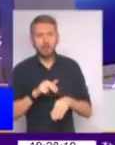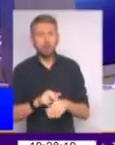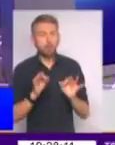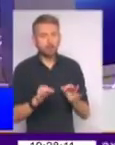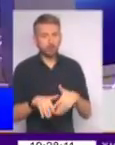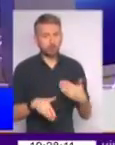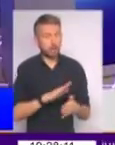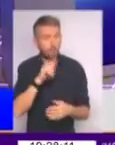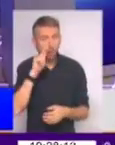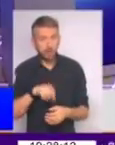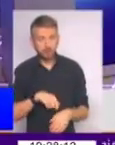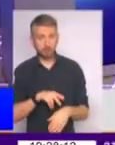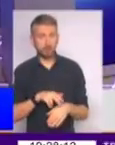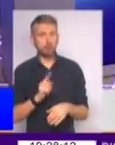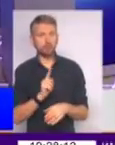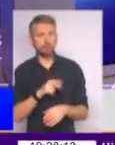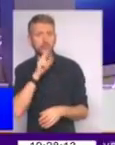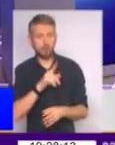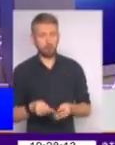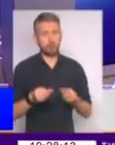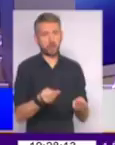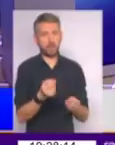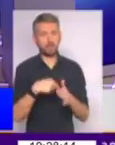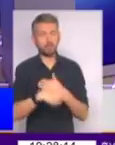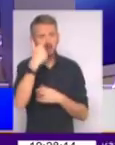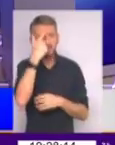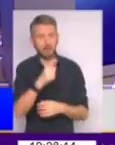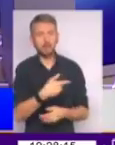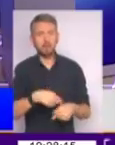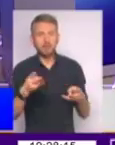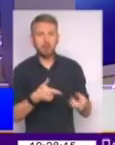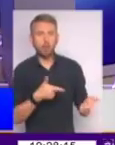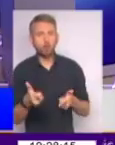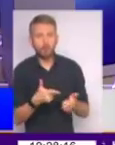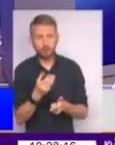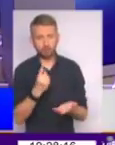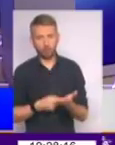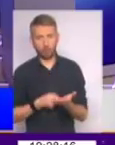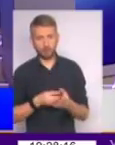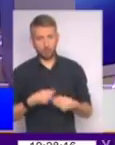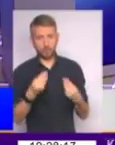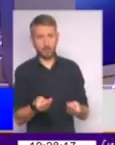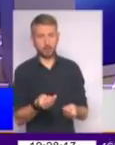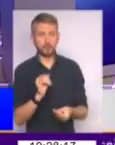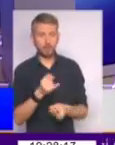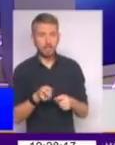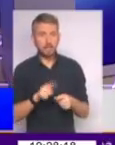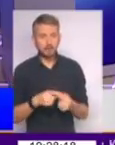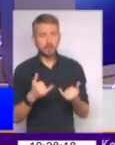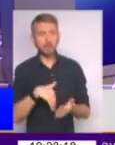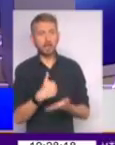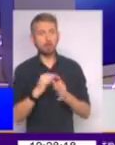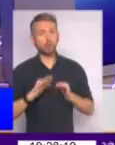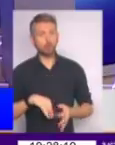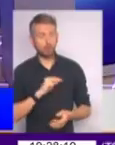правоохоронці доказали, що неналежно подали. Тобто це означає сигнал, що нам треба готувати ще ці докази, подавати. І над цим зараз Генпрокуратура